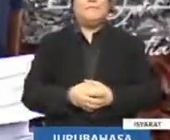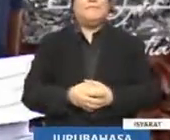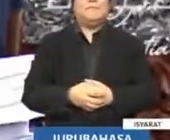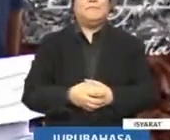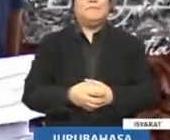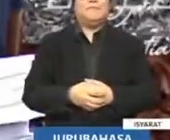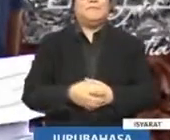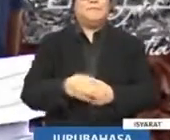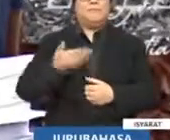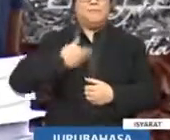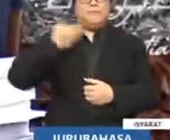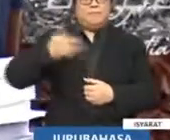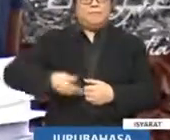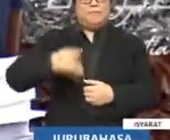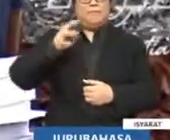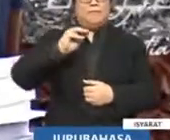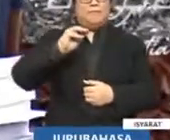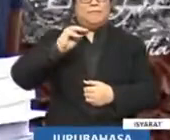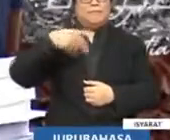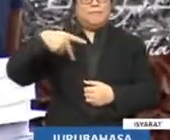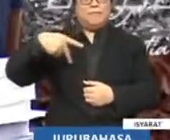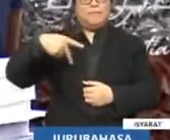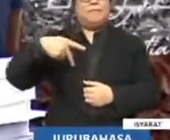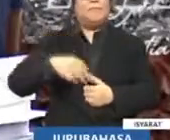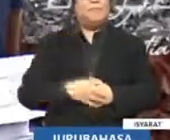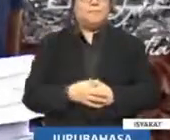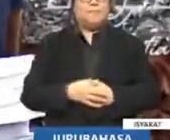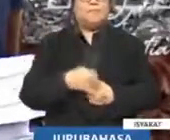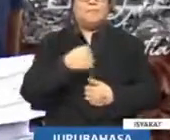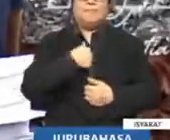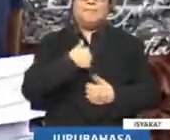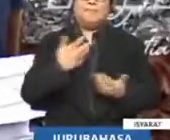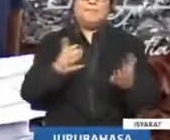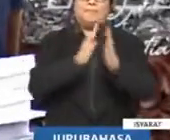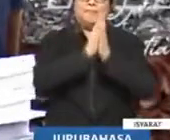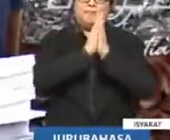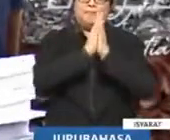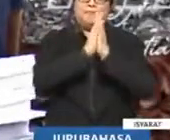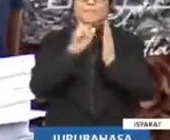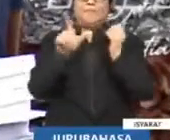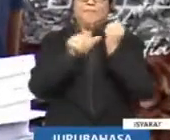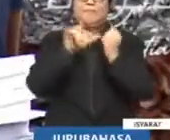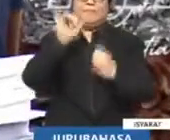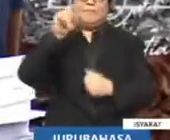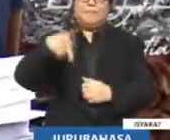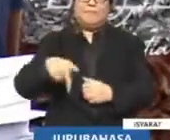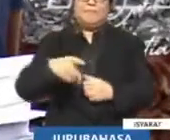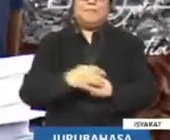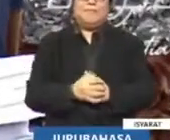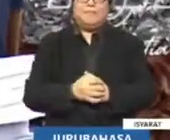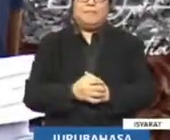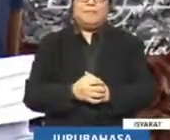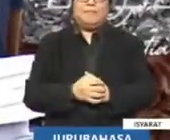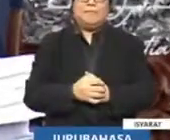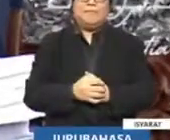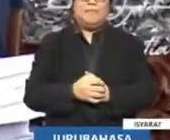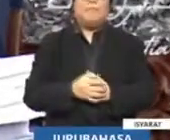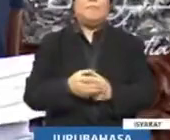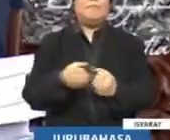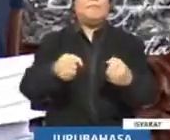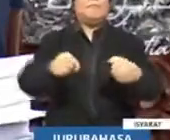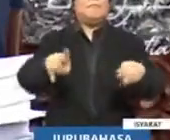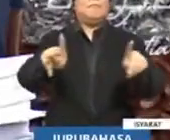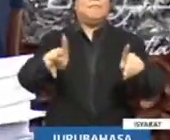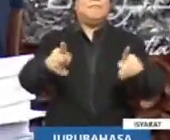diminta sebagai ahli parlimen untuk merayu kepada tim lain Spike untuk memberi penerang